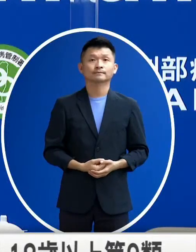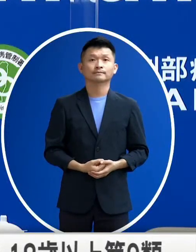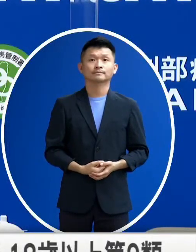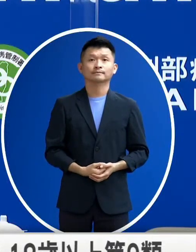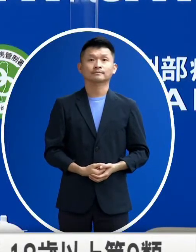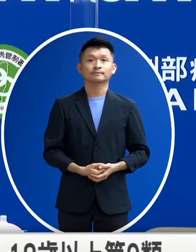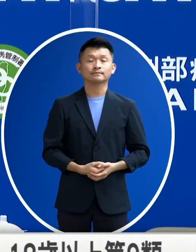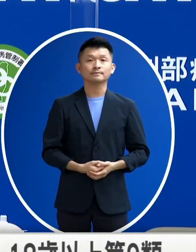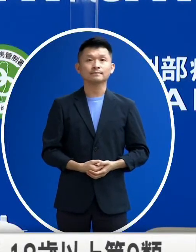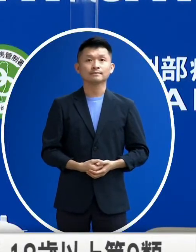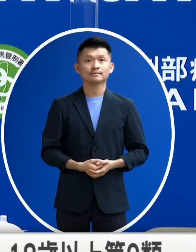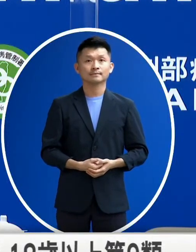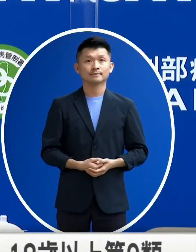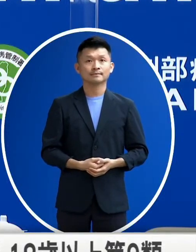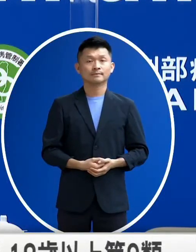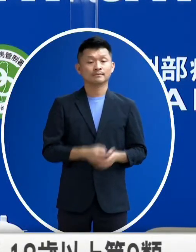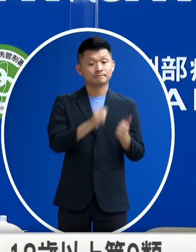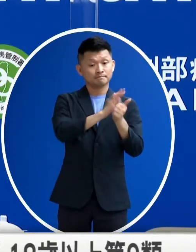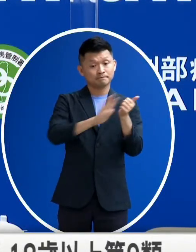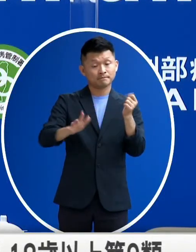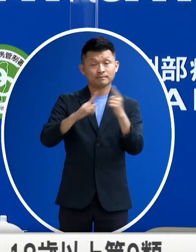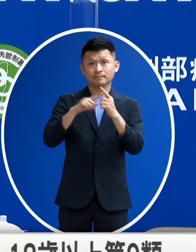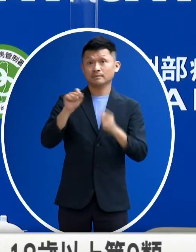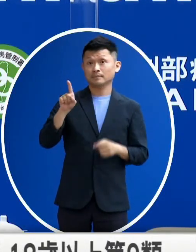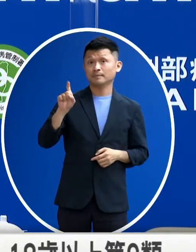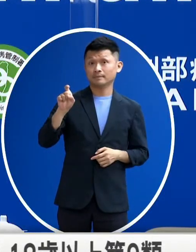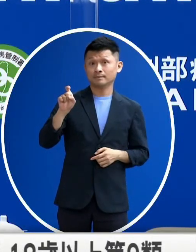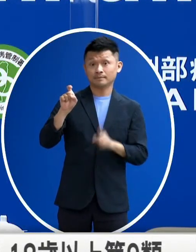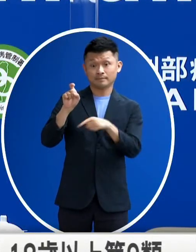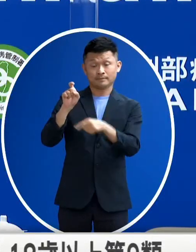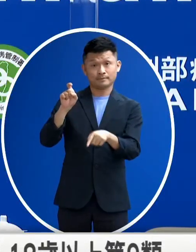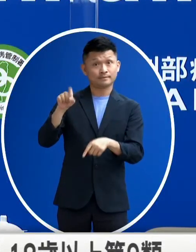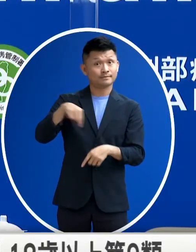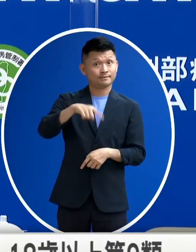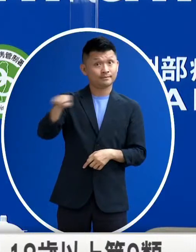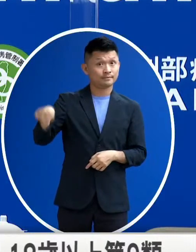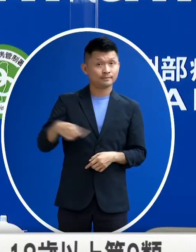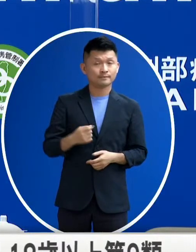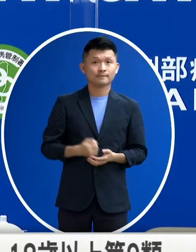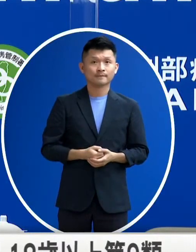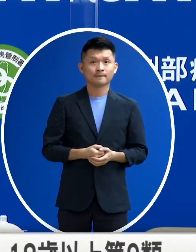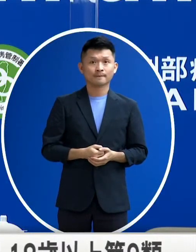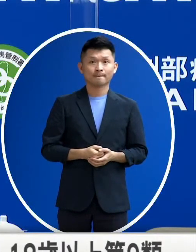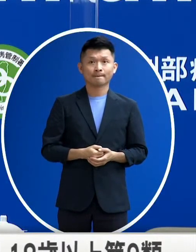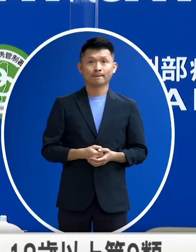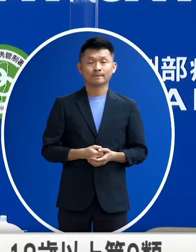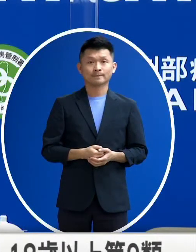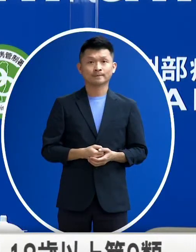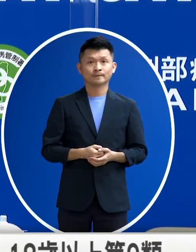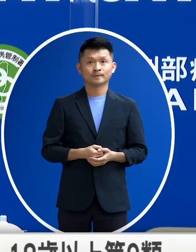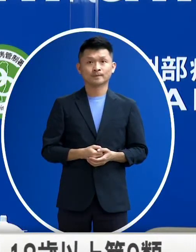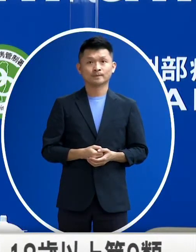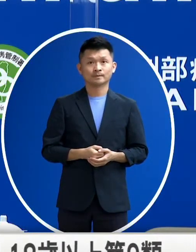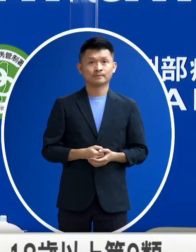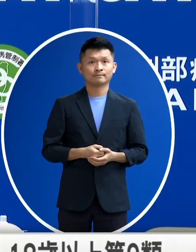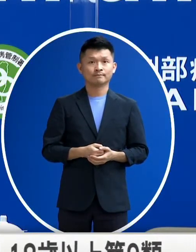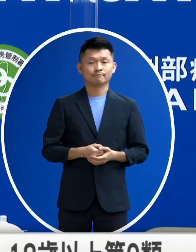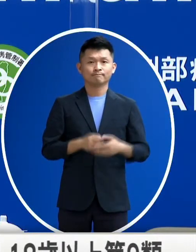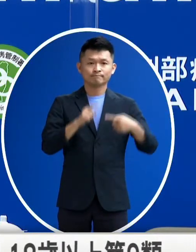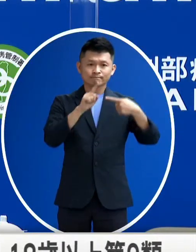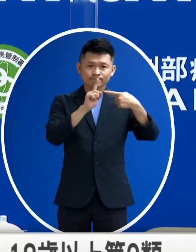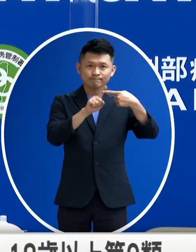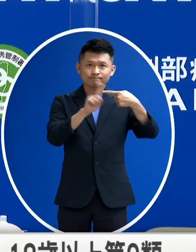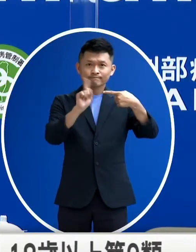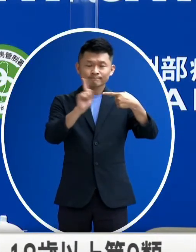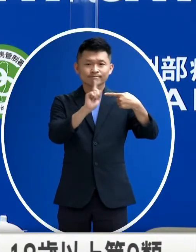就是这个110人的部分，它其实任何的疫苗都有可